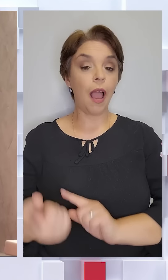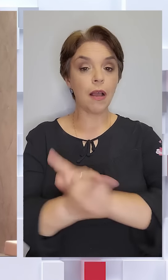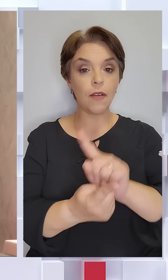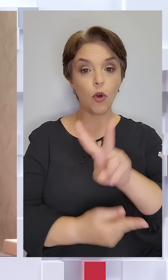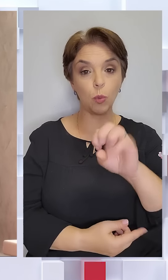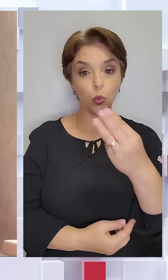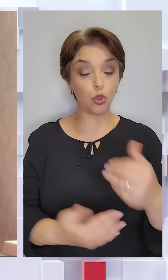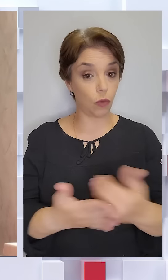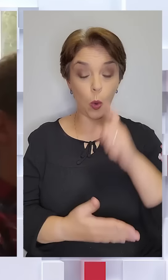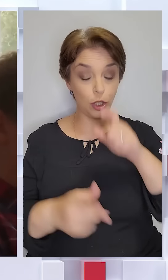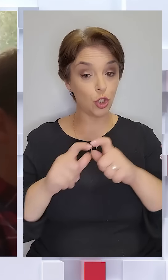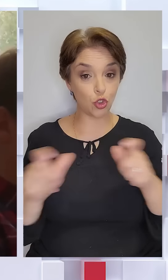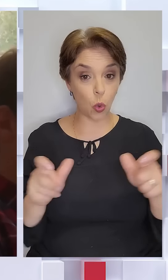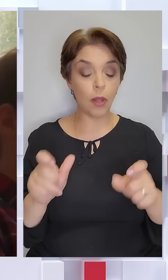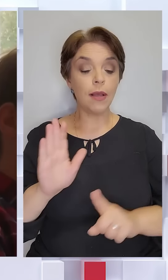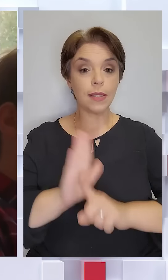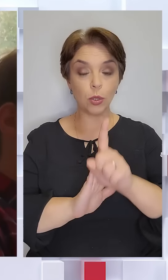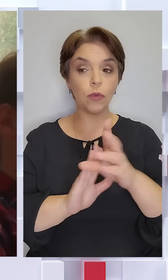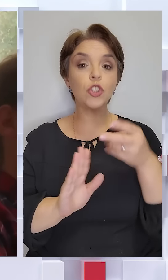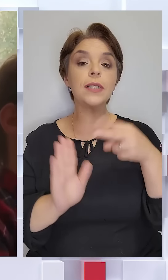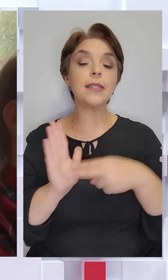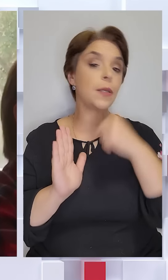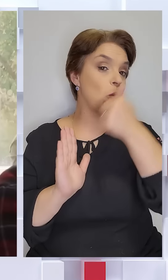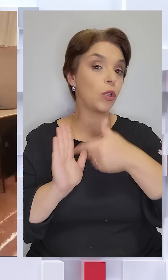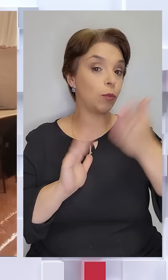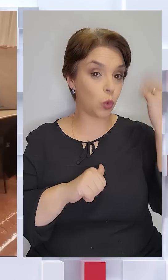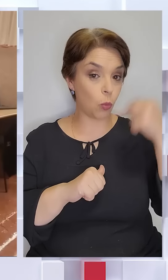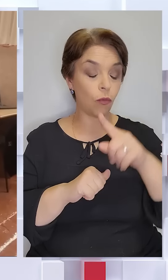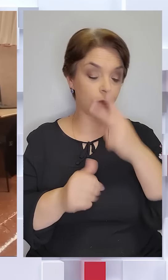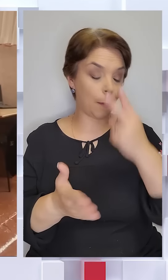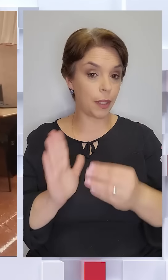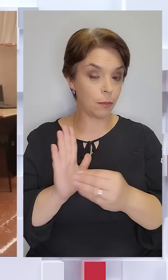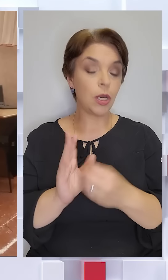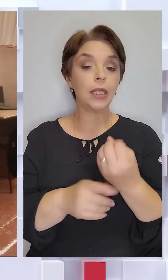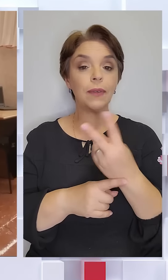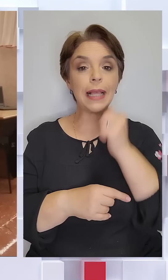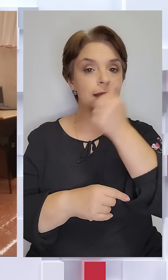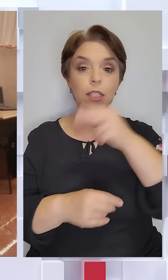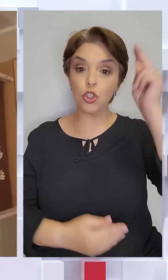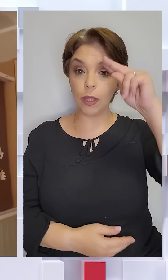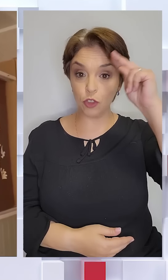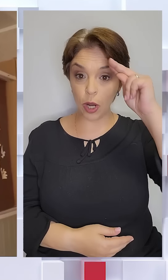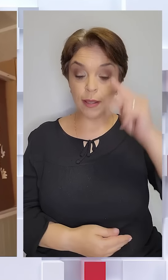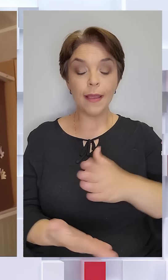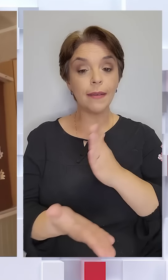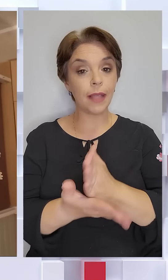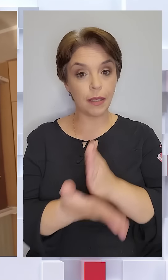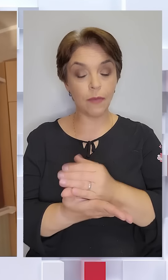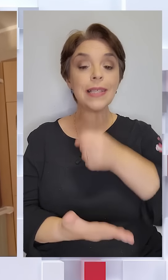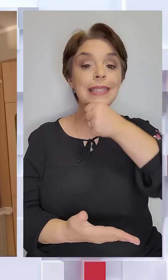Реформа НУШ, нова українська школа, стартувала ще 7 років тому. Вона передбачає 12-річне навчання і